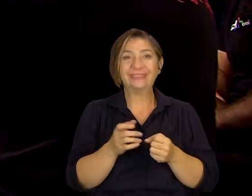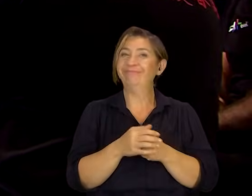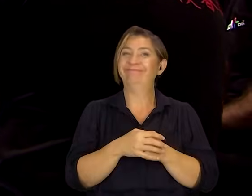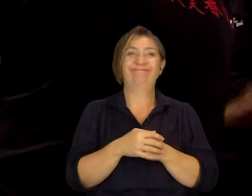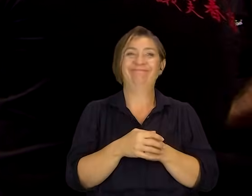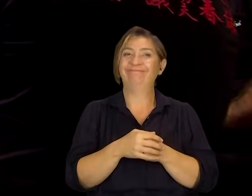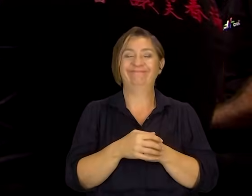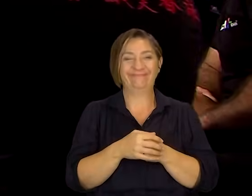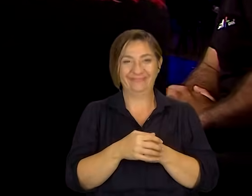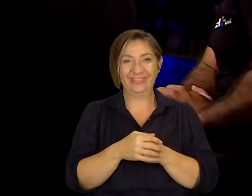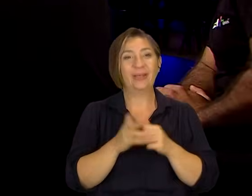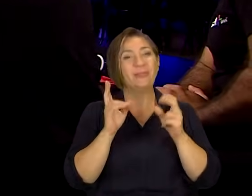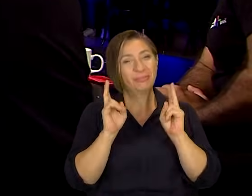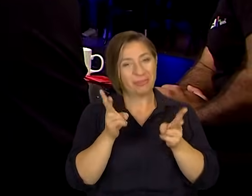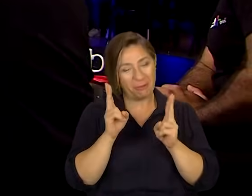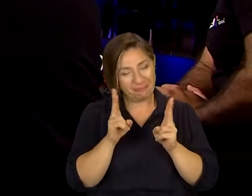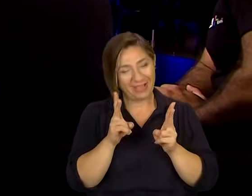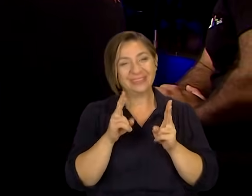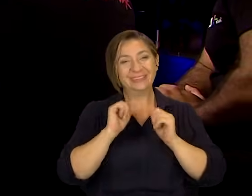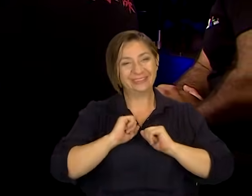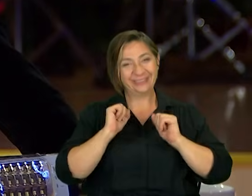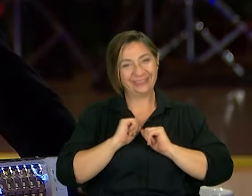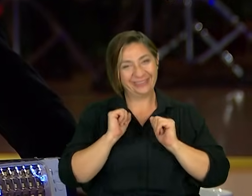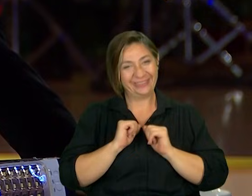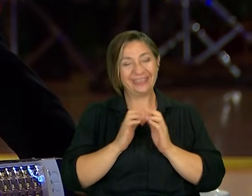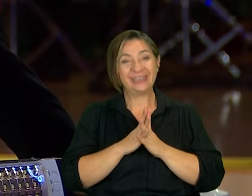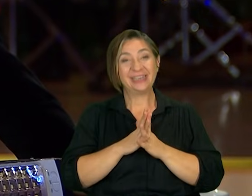Evet, normal gayet.